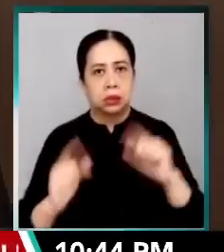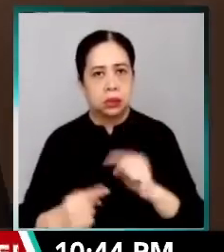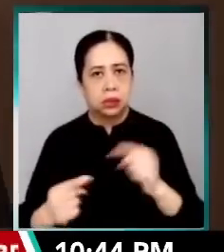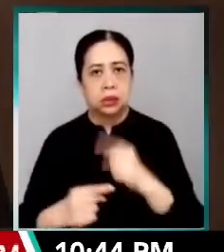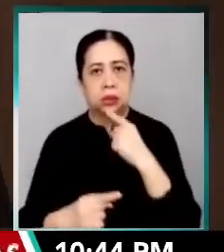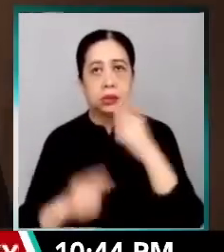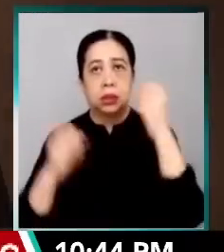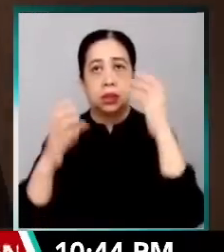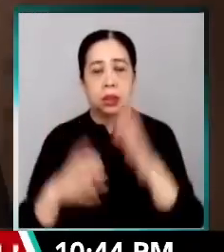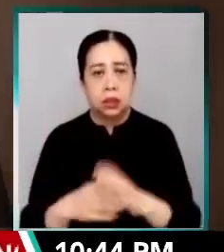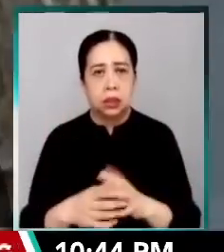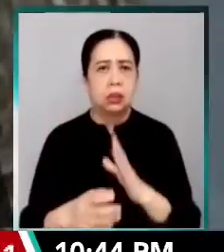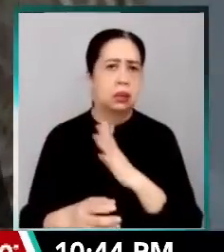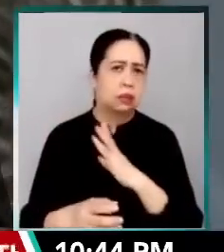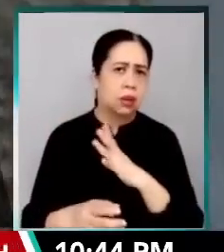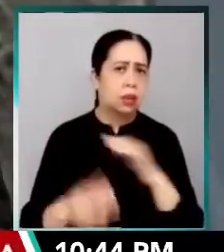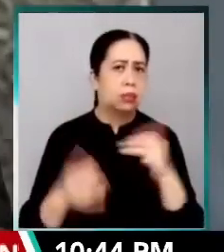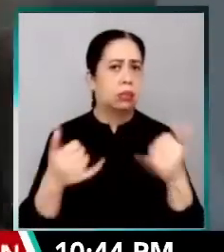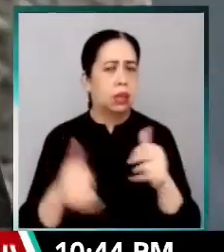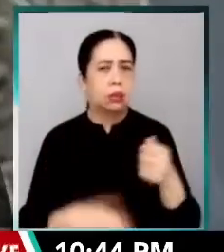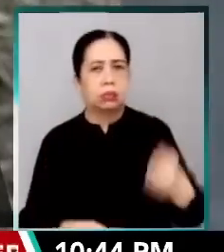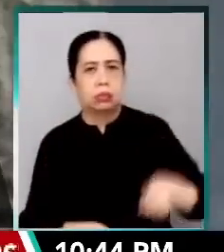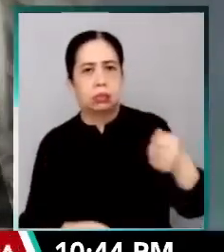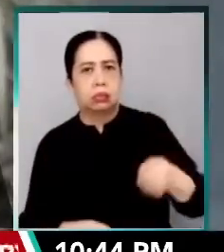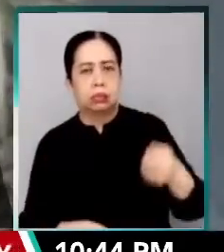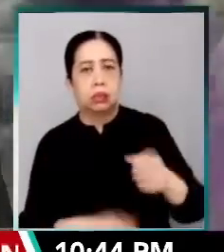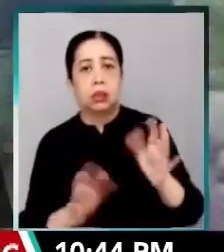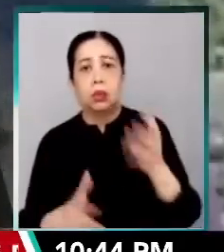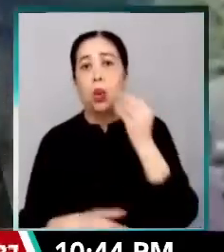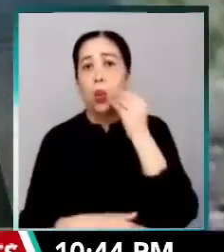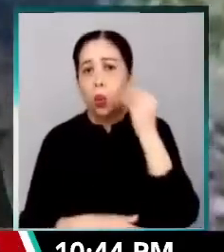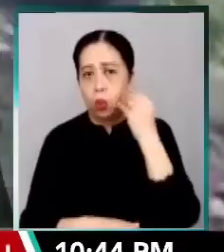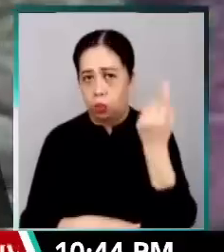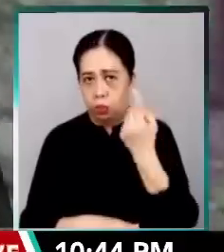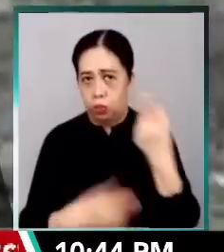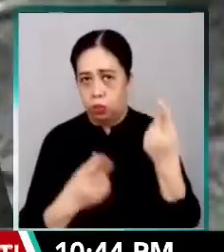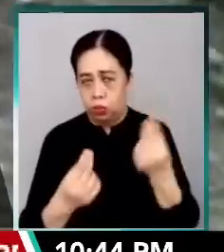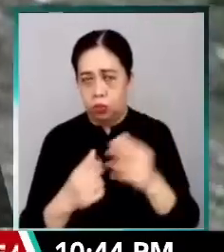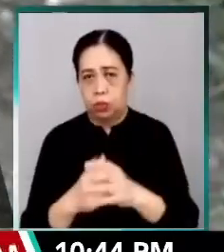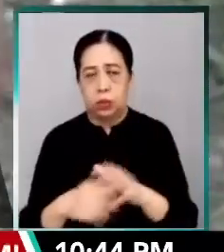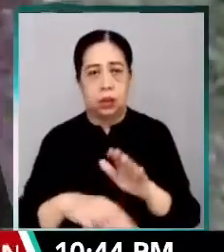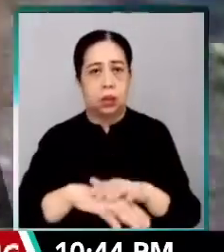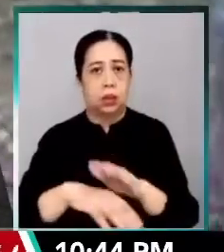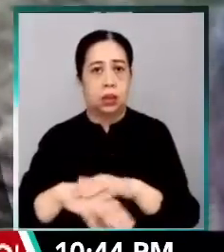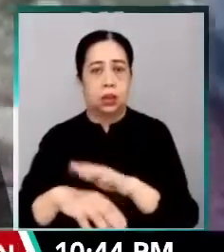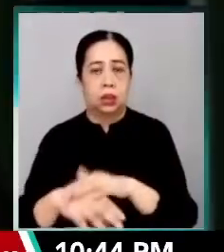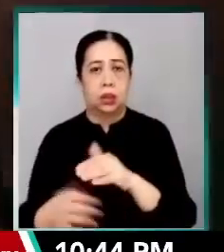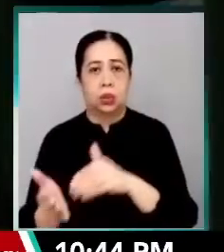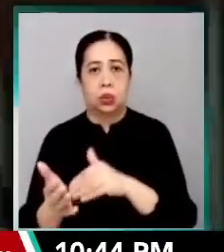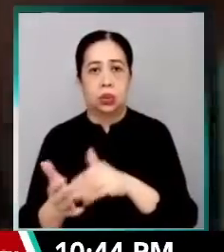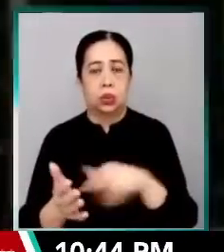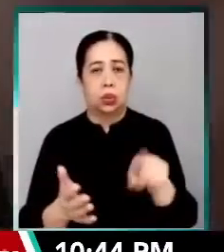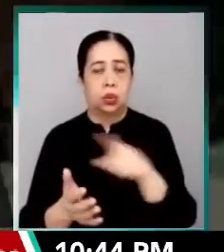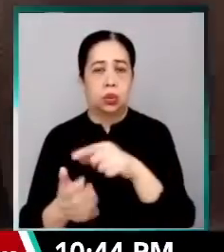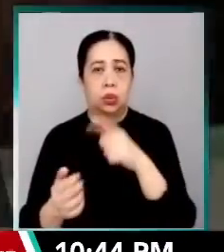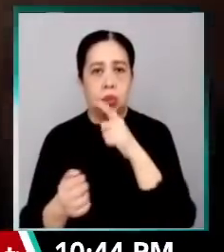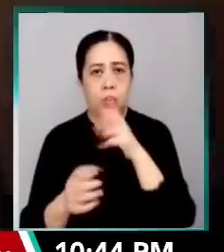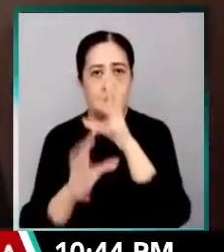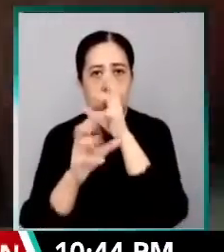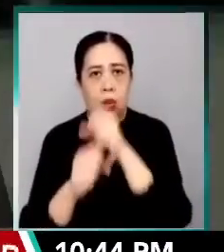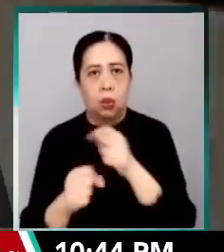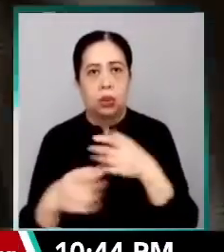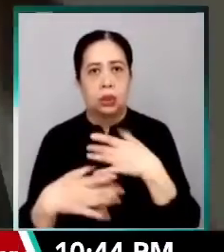lang naman maglaro ng lato-lato kung sa bahay ito gagawin. Payo naman ng isang doktor sa mga batang nahuhumaning sa paglalaro